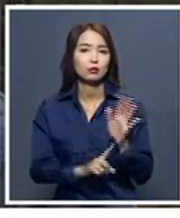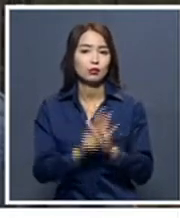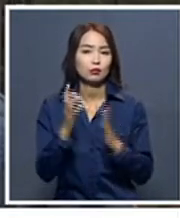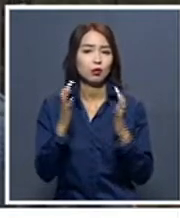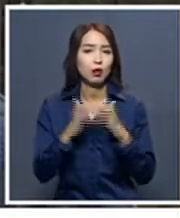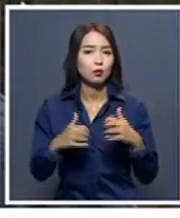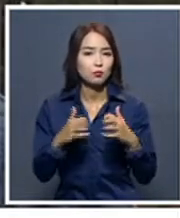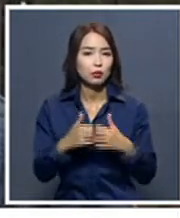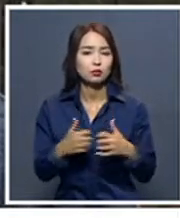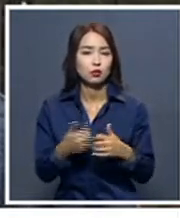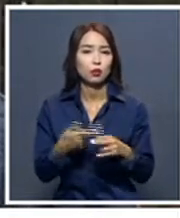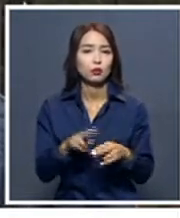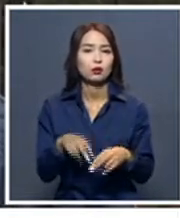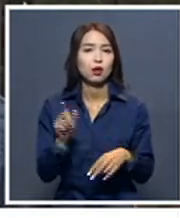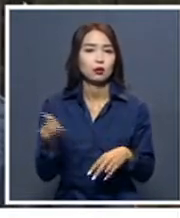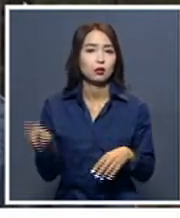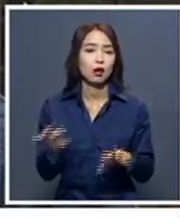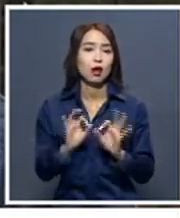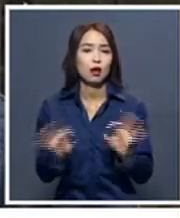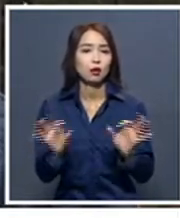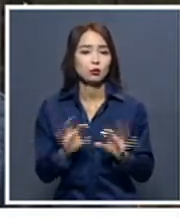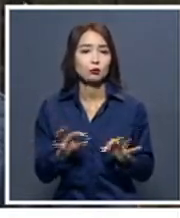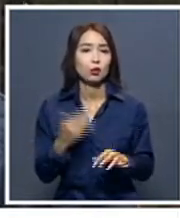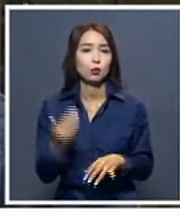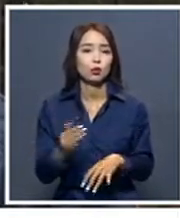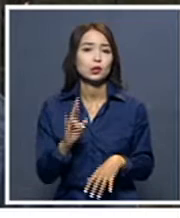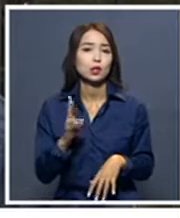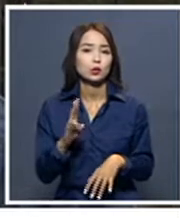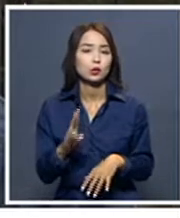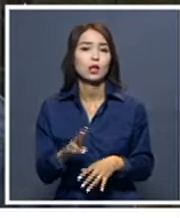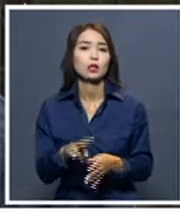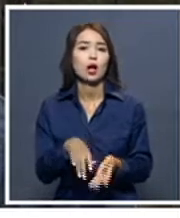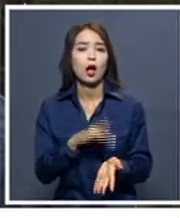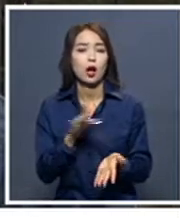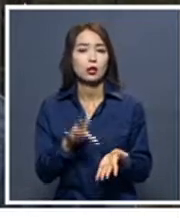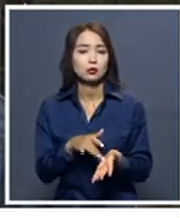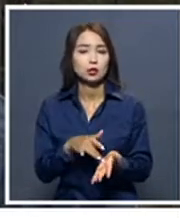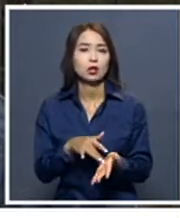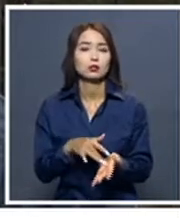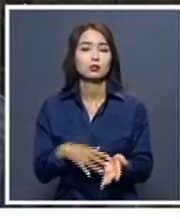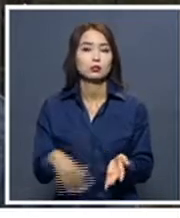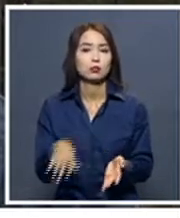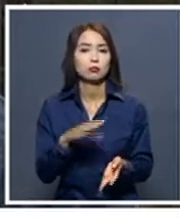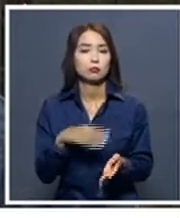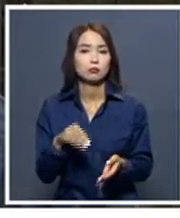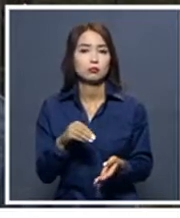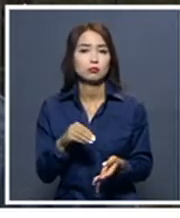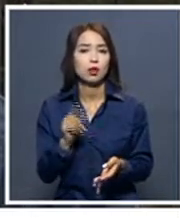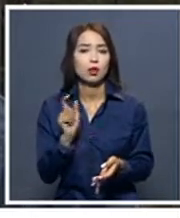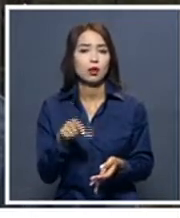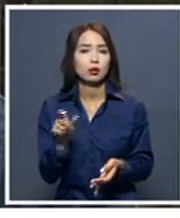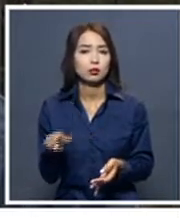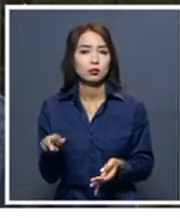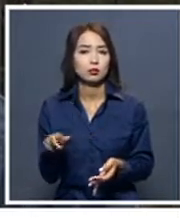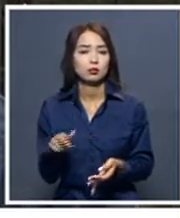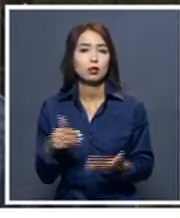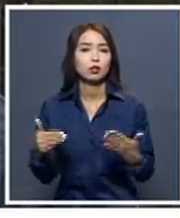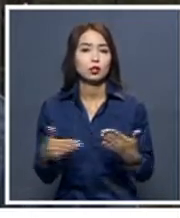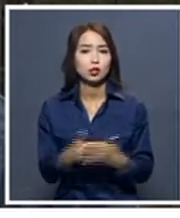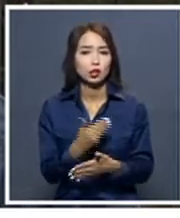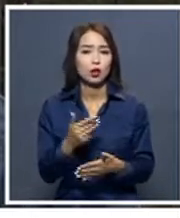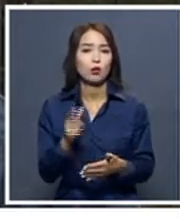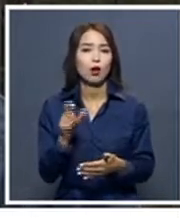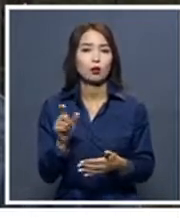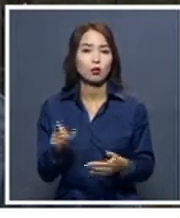Ұсталған азаматтың айтуы бойынша, бұл жаңағы Нұр-Сұлтан қаласында сатып алушыны адам жарнама бойынша